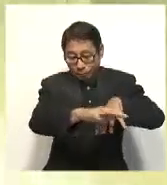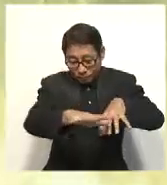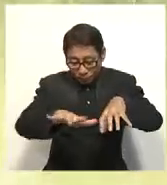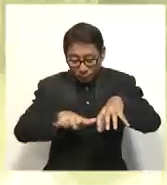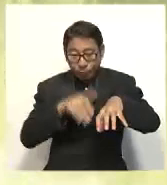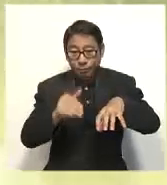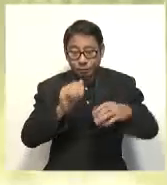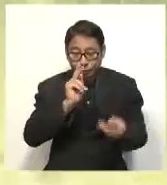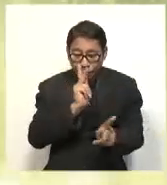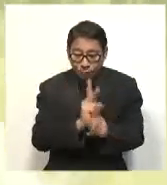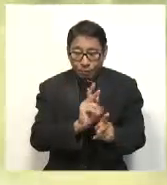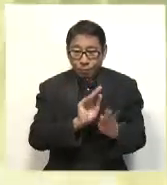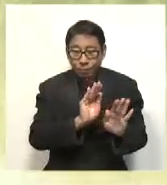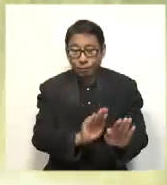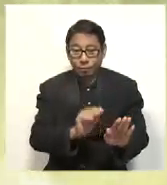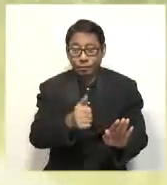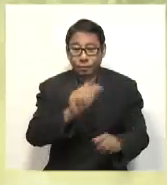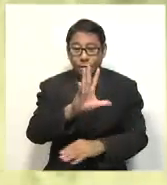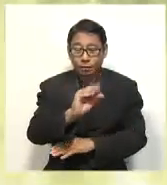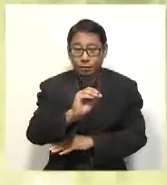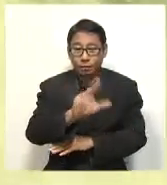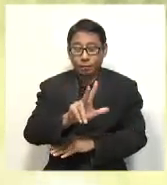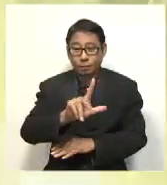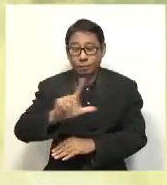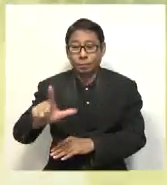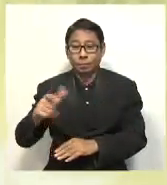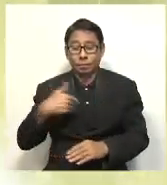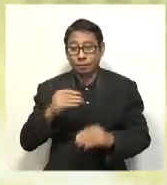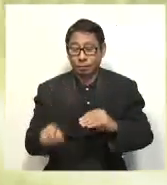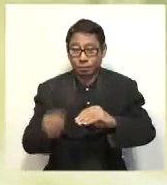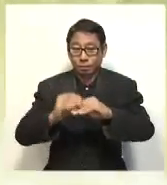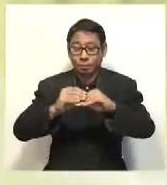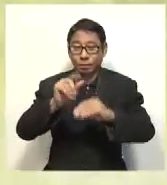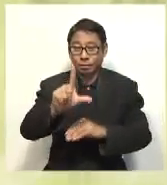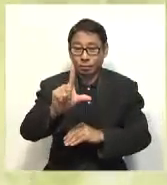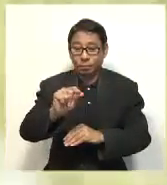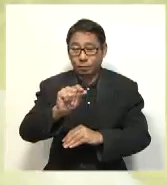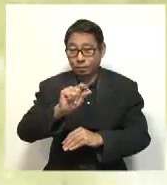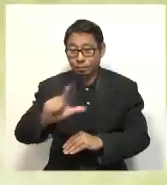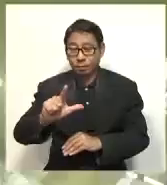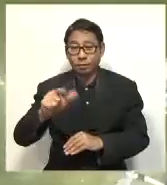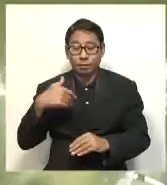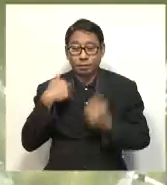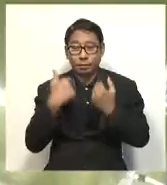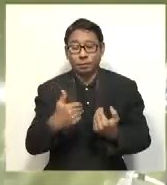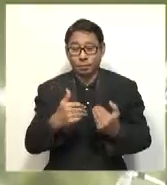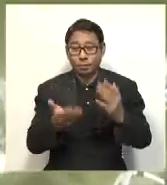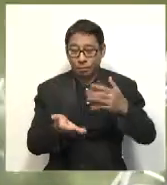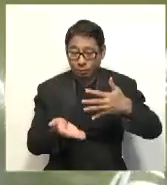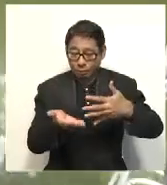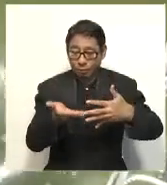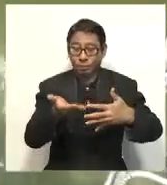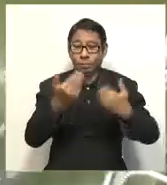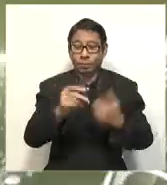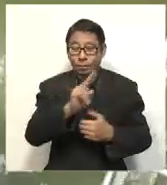นี้จุน้ำได้สูงสุดถึง53ล้านลูกบาศก์เมตรมากกว่าเดิมถึง20ล้านลูกบาศก์เมตรซึ่งเป็นระดับที่สามาร